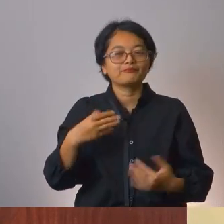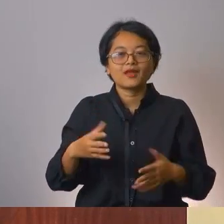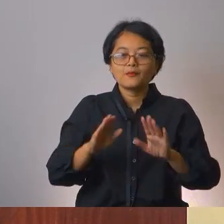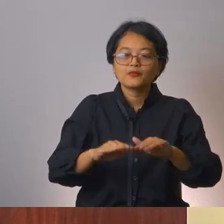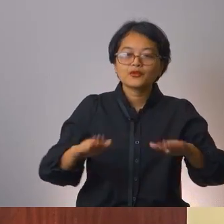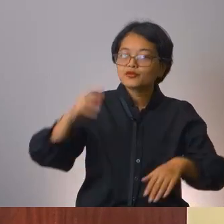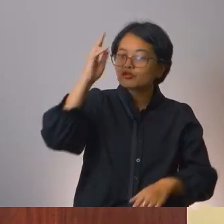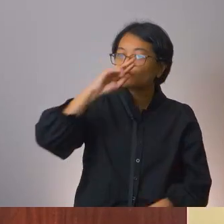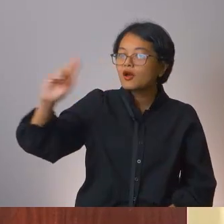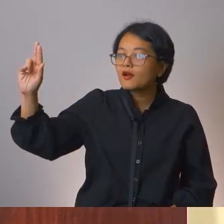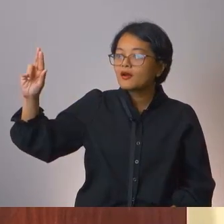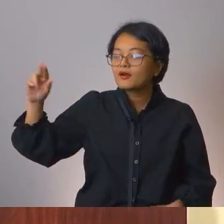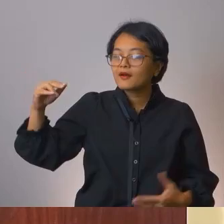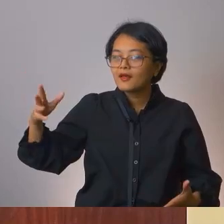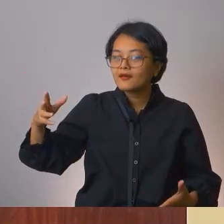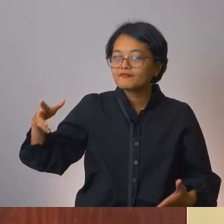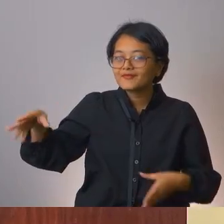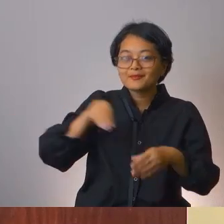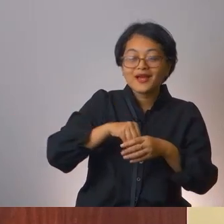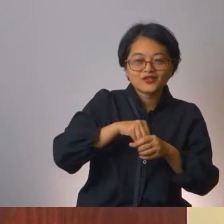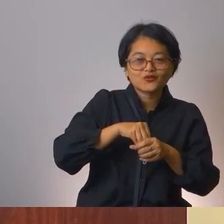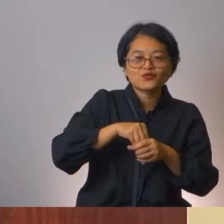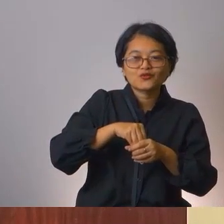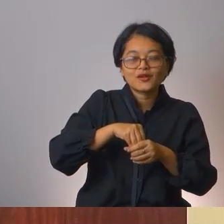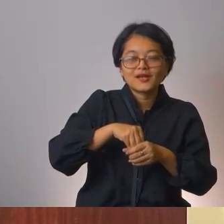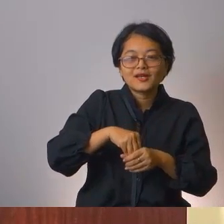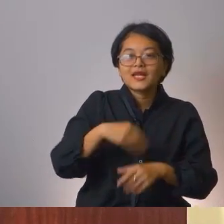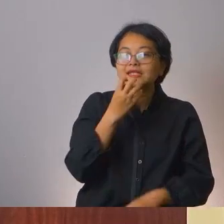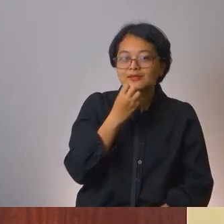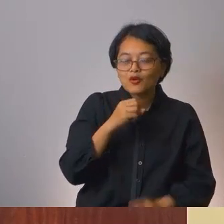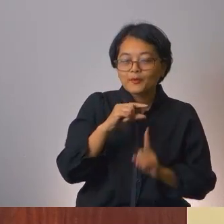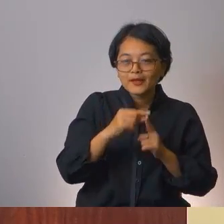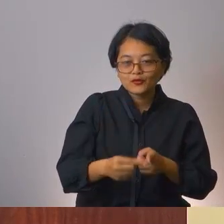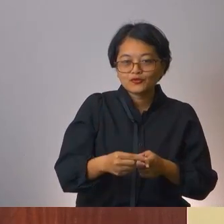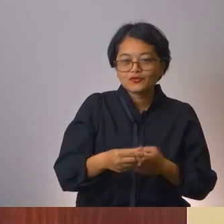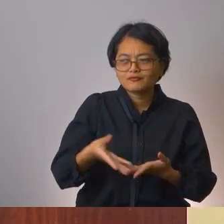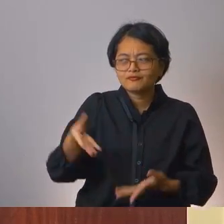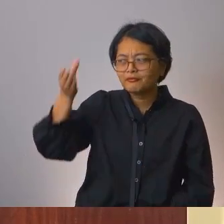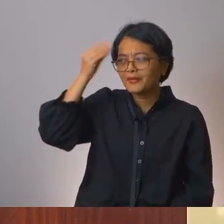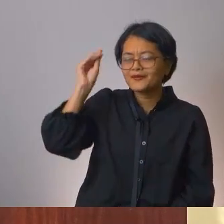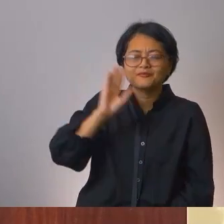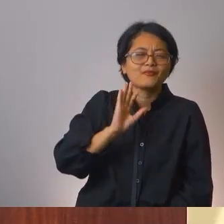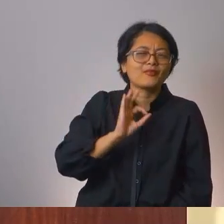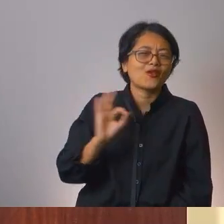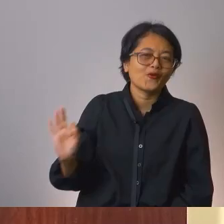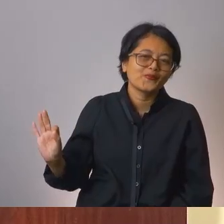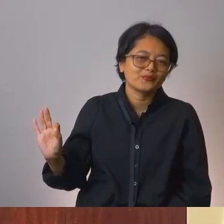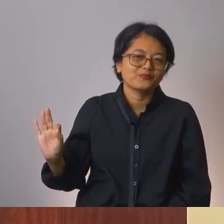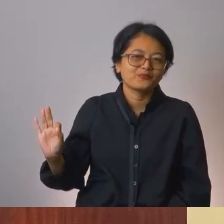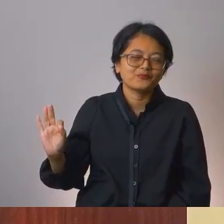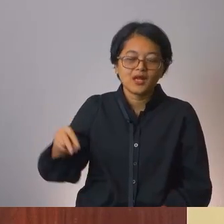Petrus, tidak mengerti bahwa pembasuhan kaki yang Yesus lakukan membawa